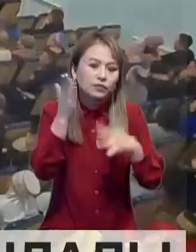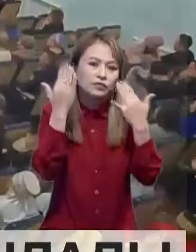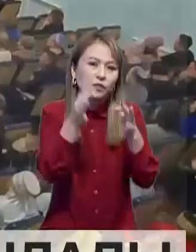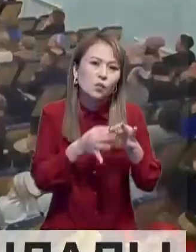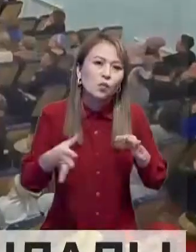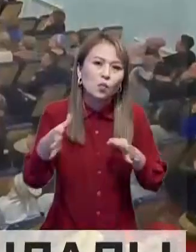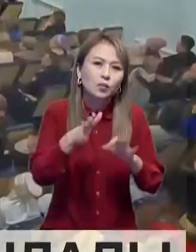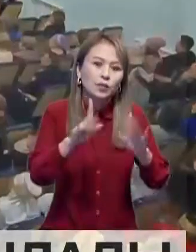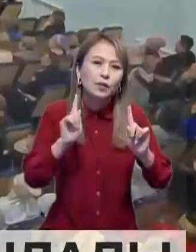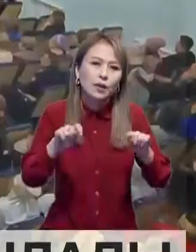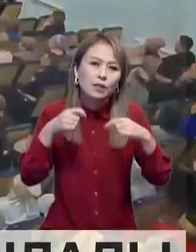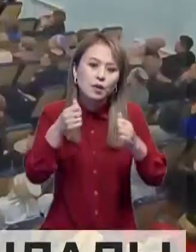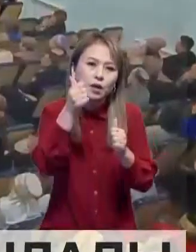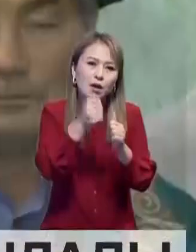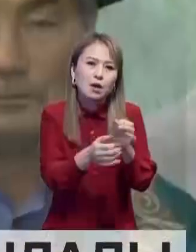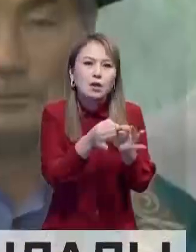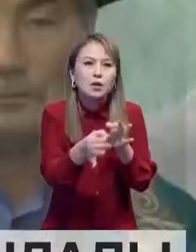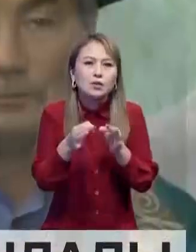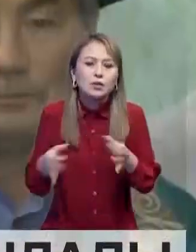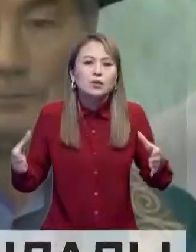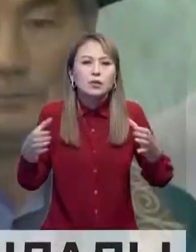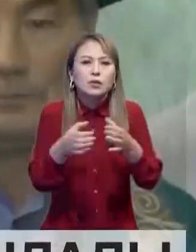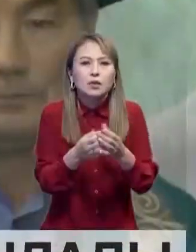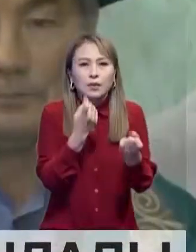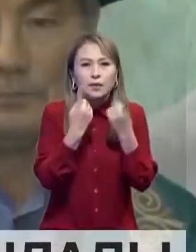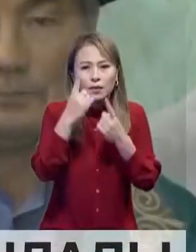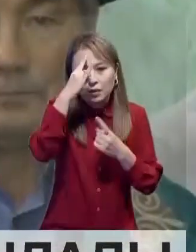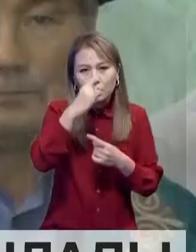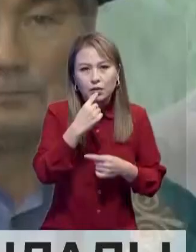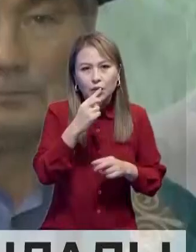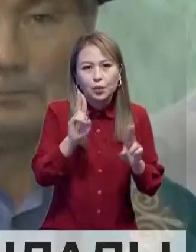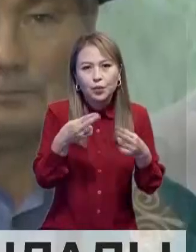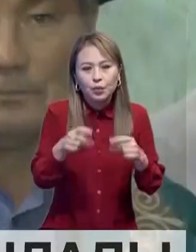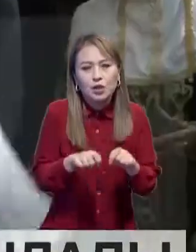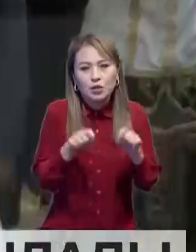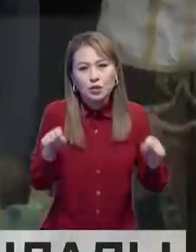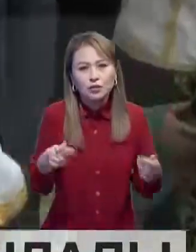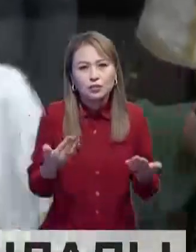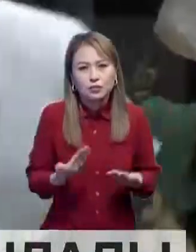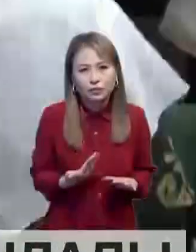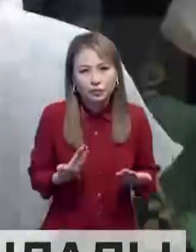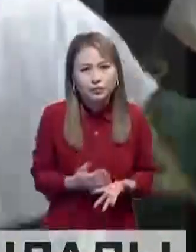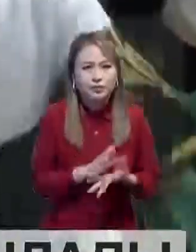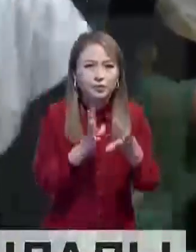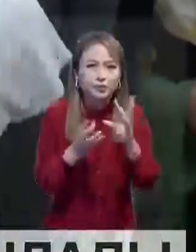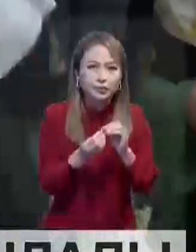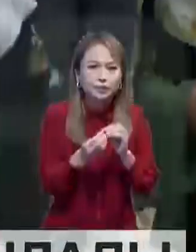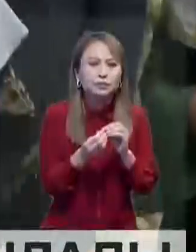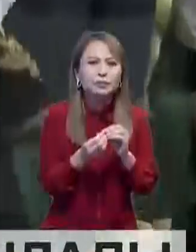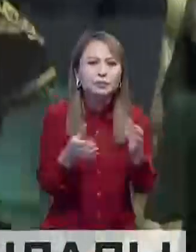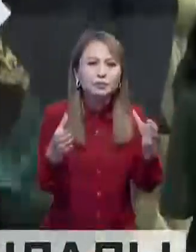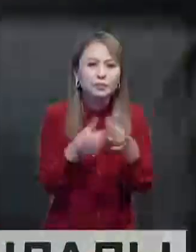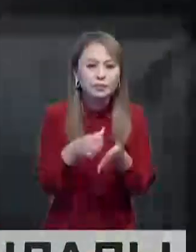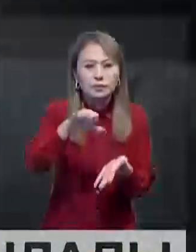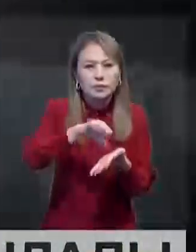облыс әкімінің тапсырмасымен әр ауданда кел сөйлесейік атты қазақ тілі клуб ашылады. Ол техникалық тұрғыда толық жабдықталады. Бұл Абай мен